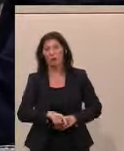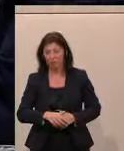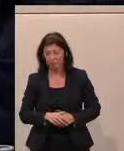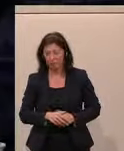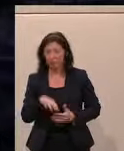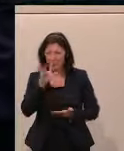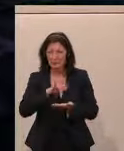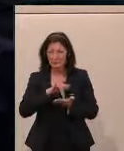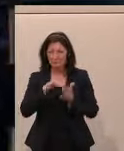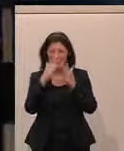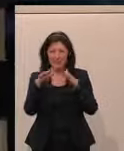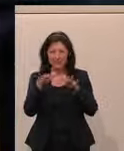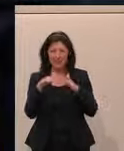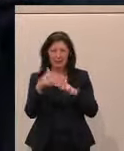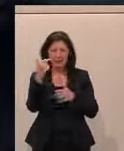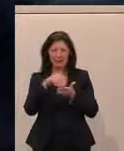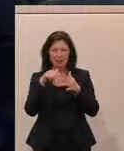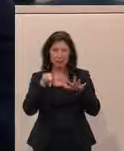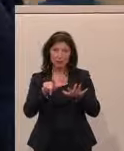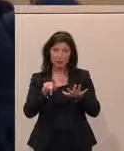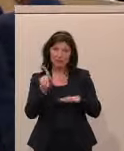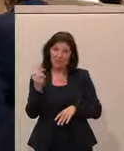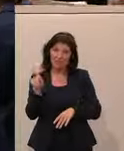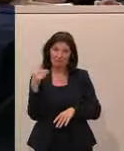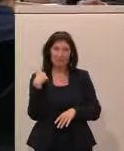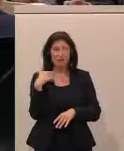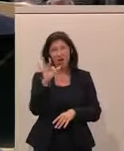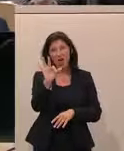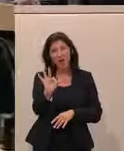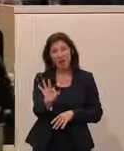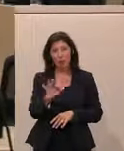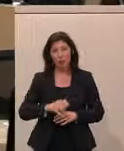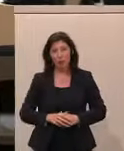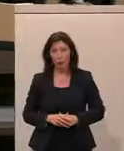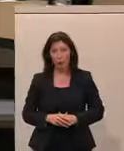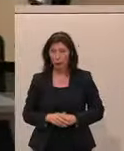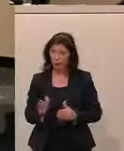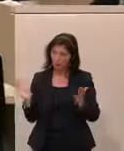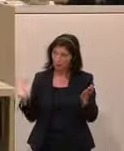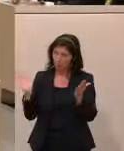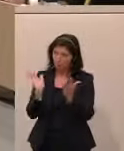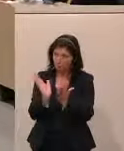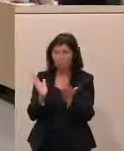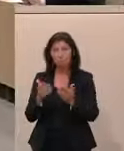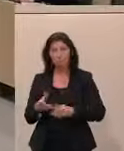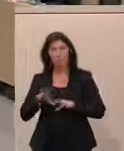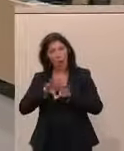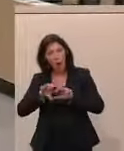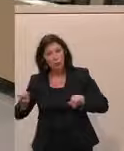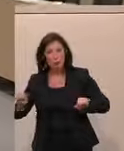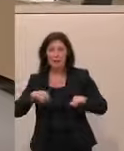Mitte Dezember 2017 haben Sie sich mit der FPÖ auf ein Regierungsübereinkommen